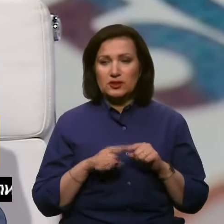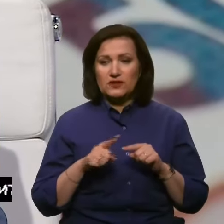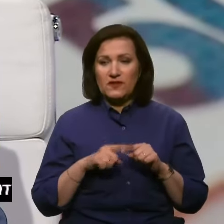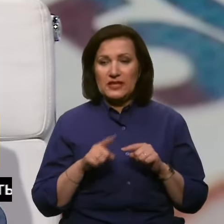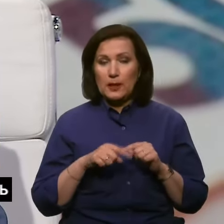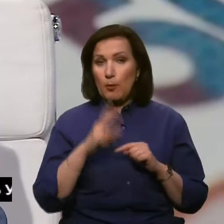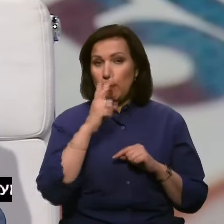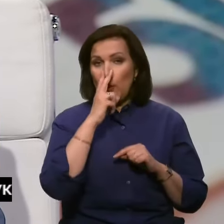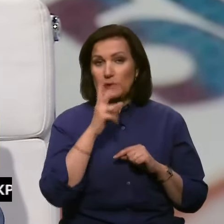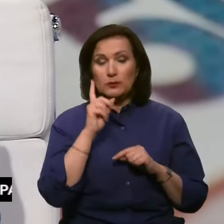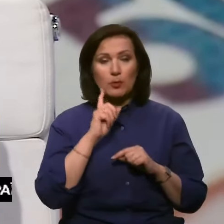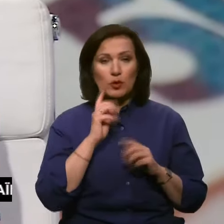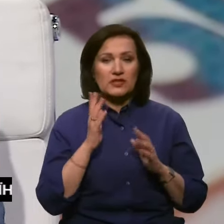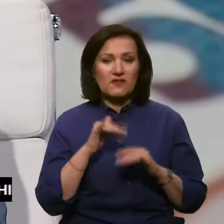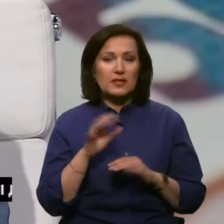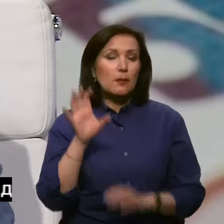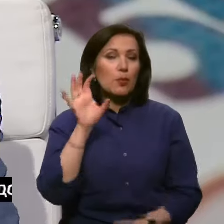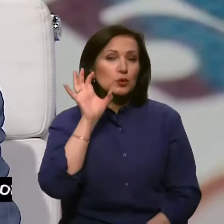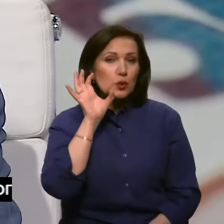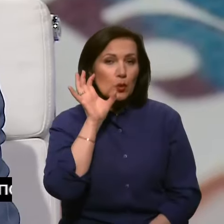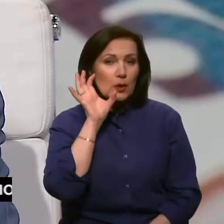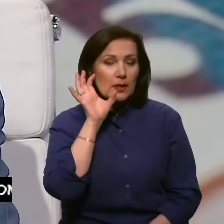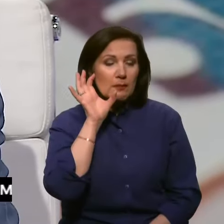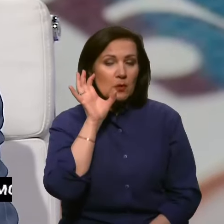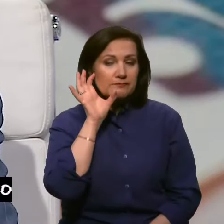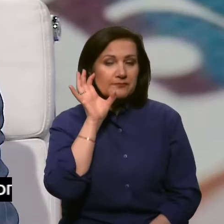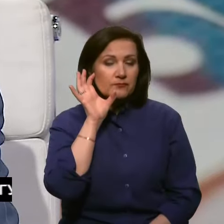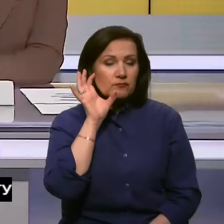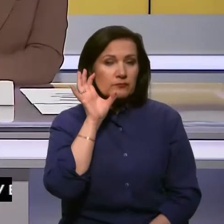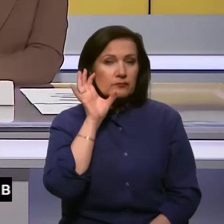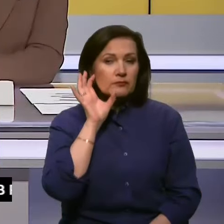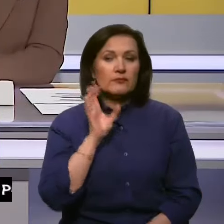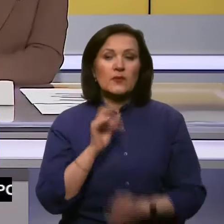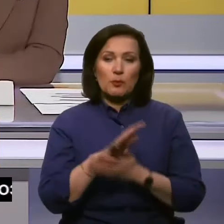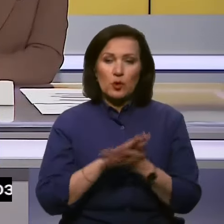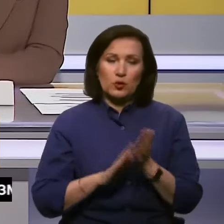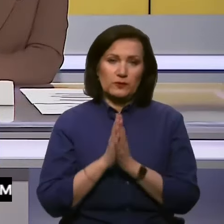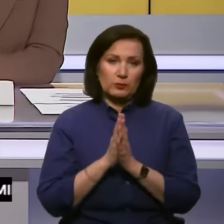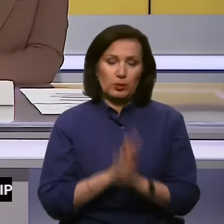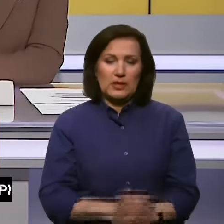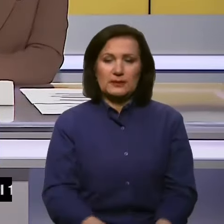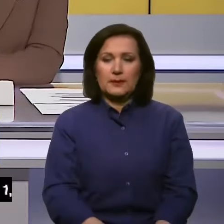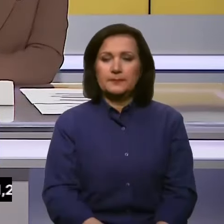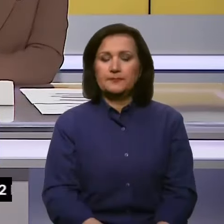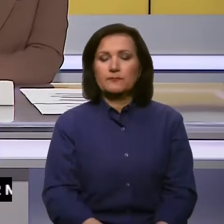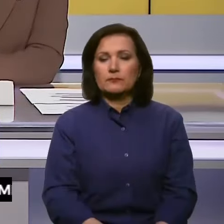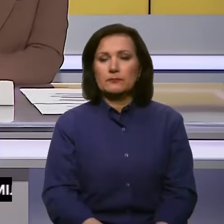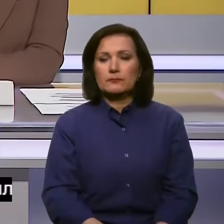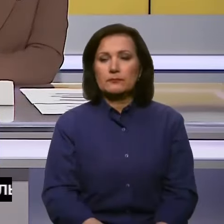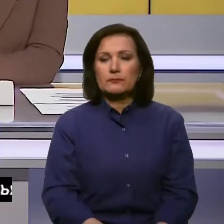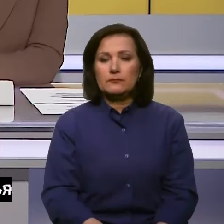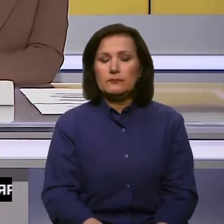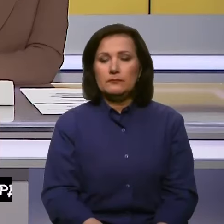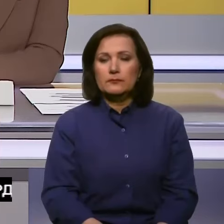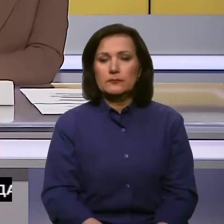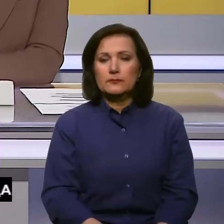вас побачити, але поки що давайте послухаємо. Тож, пані Дарино, продовжіть, будь ласка.